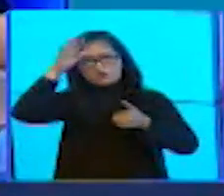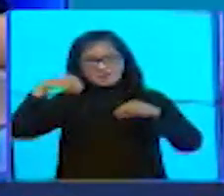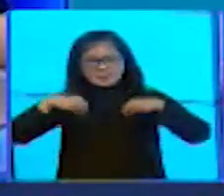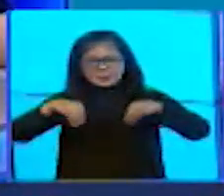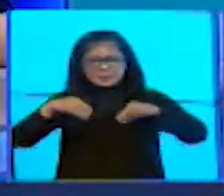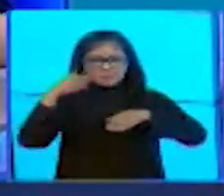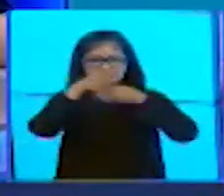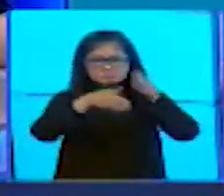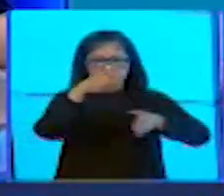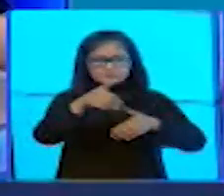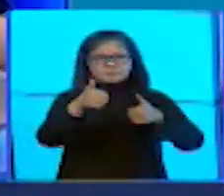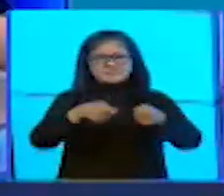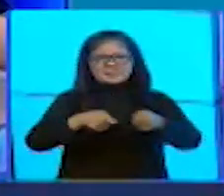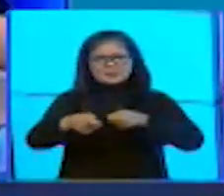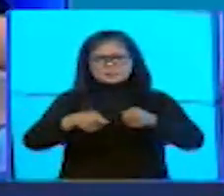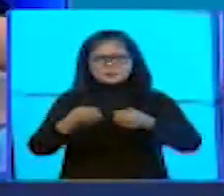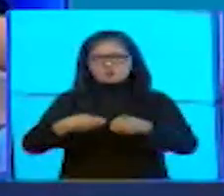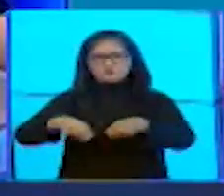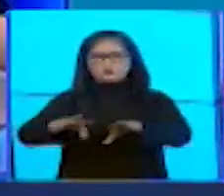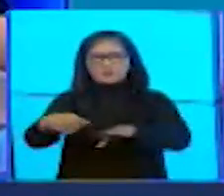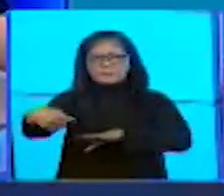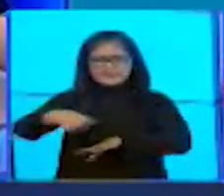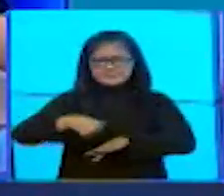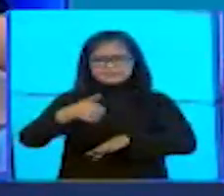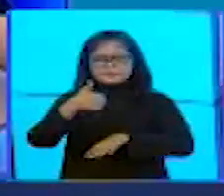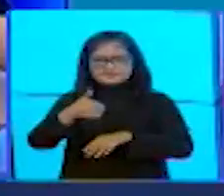juga pengunjung selama melakukan transaksi jual-beli.